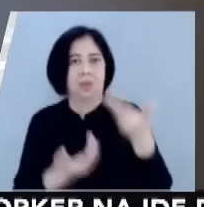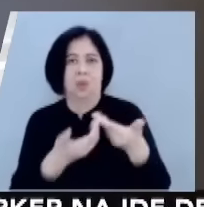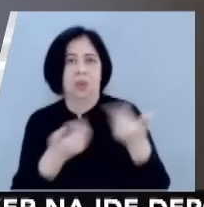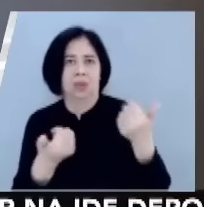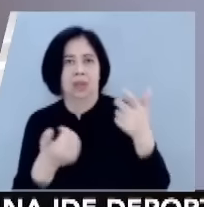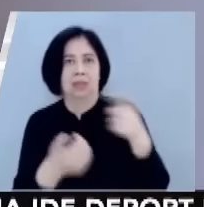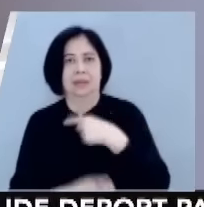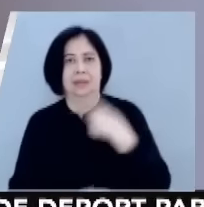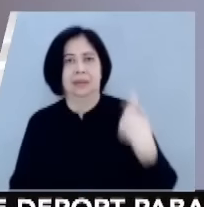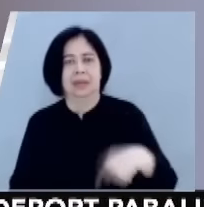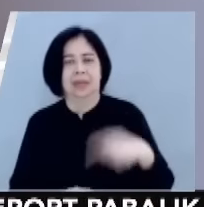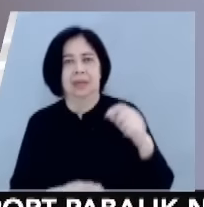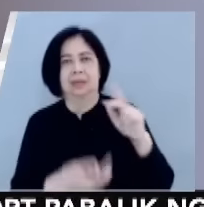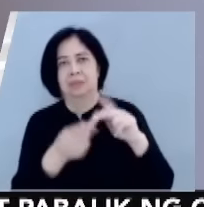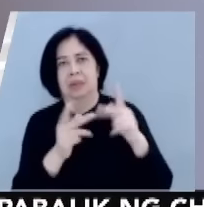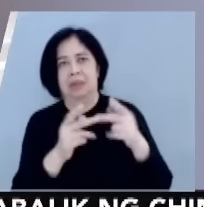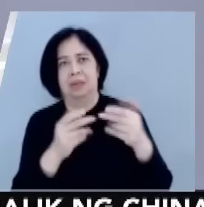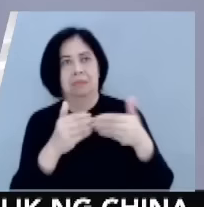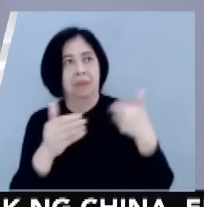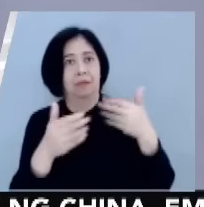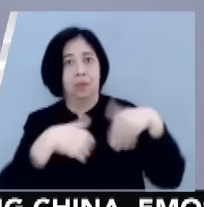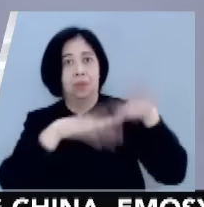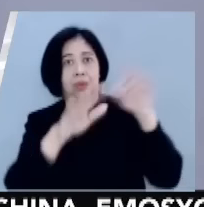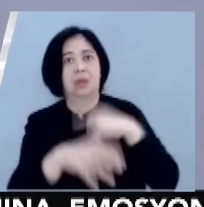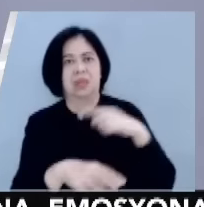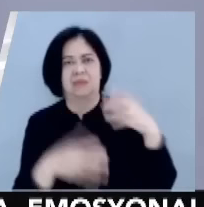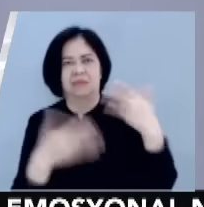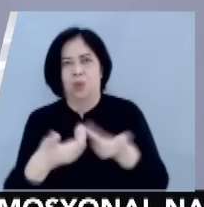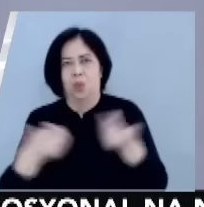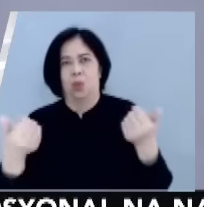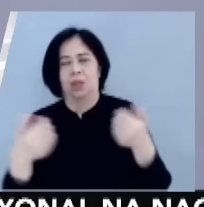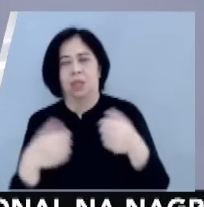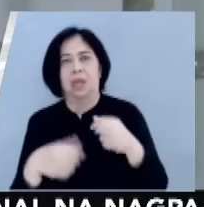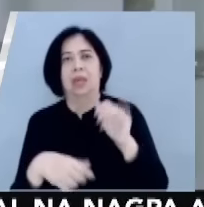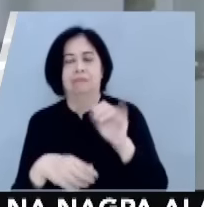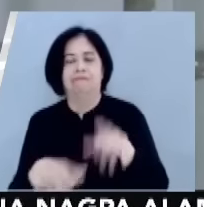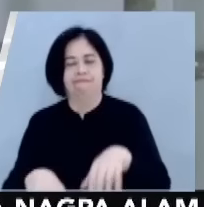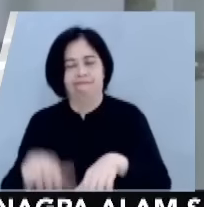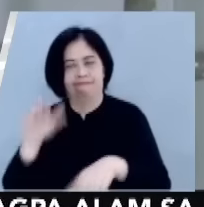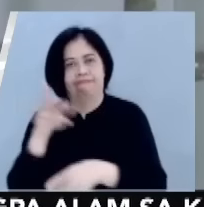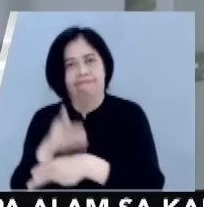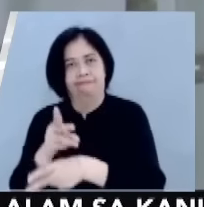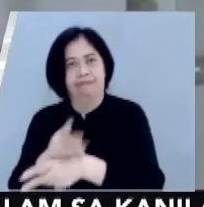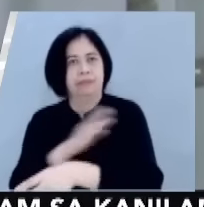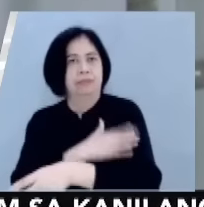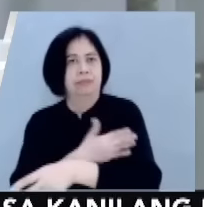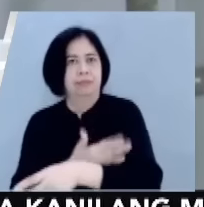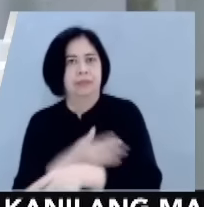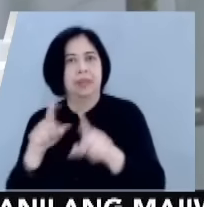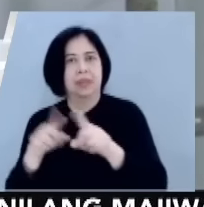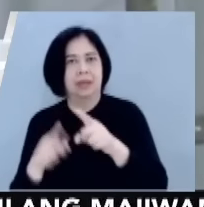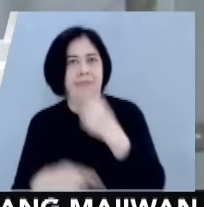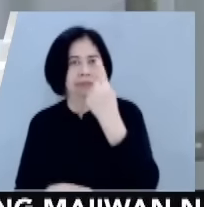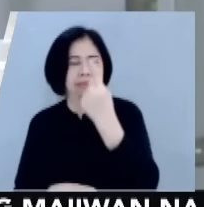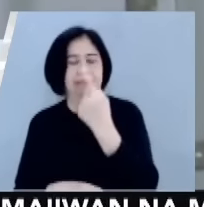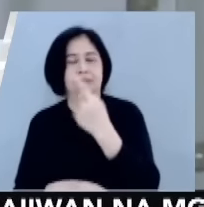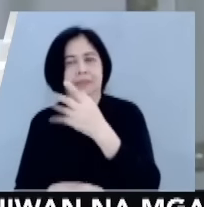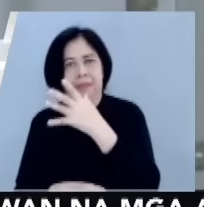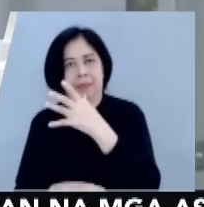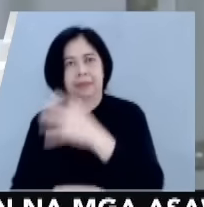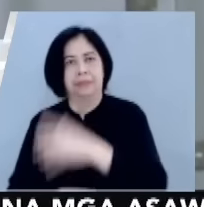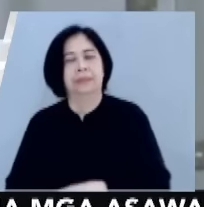Chinese partner niya bago pa man ito ma-deport. Kaya palalakihin daw niya ang anak bilang single mom. Yun nga